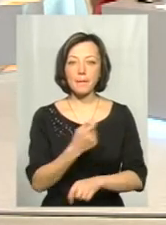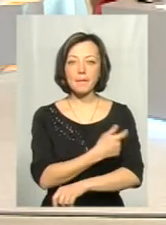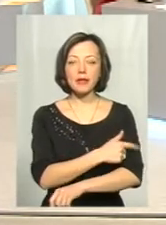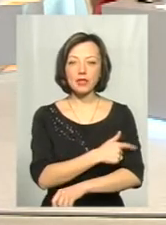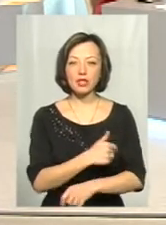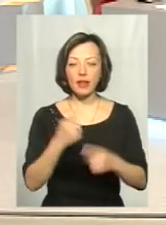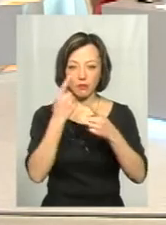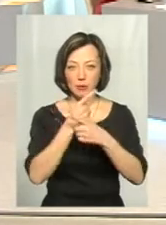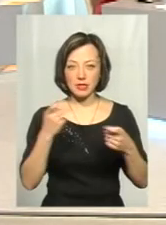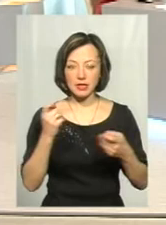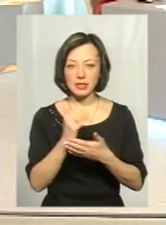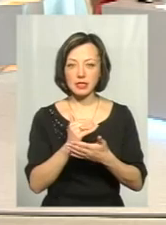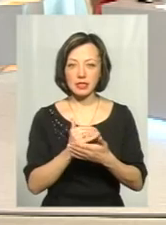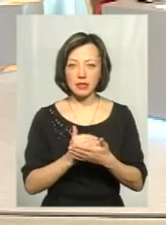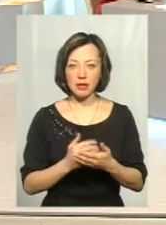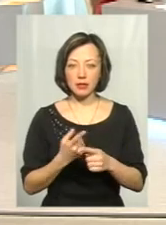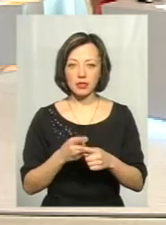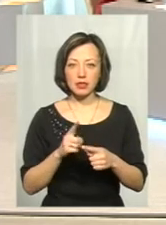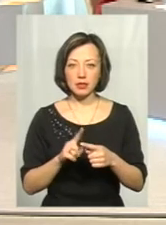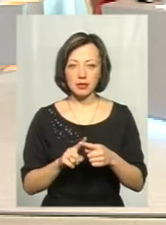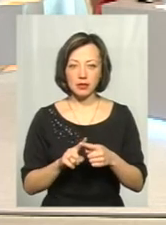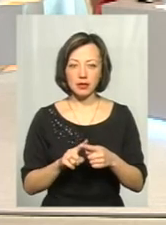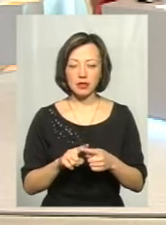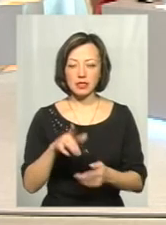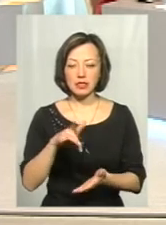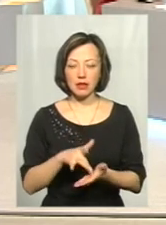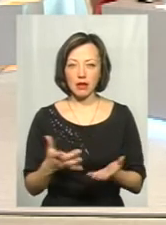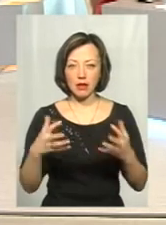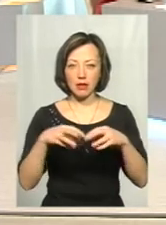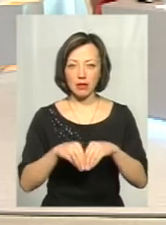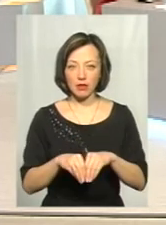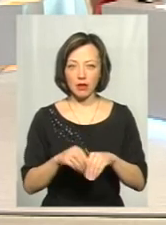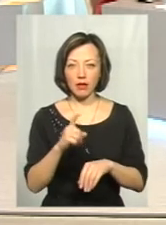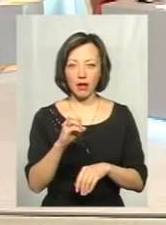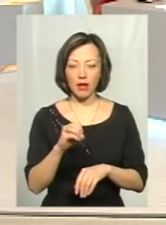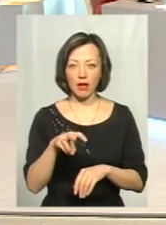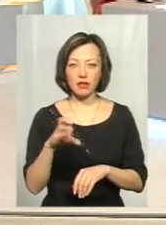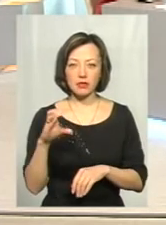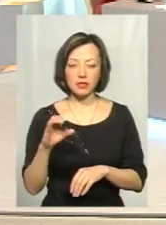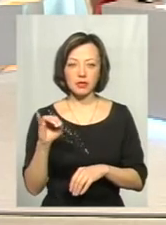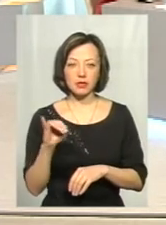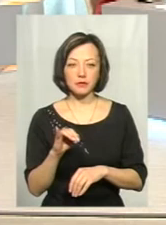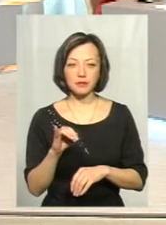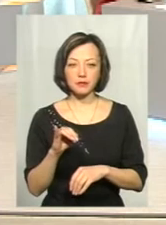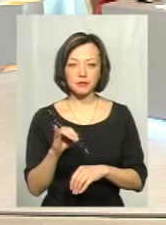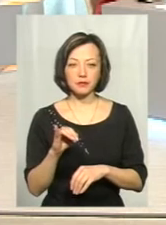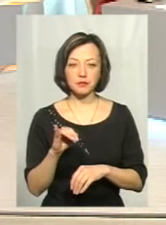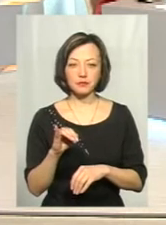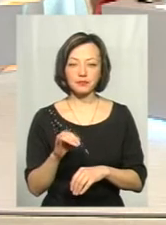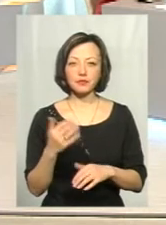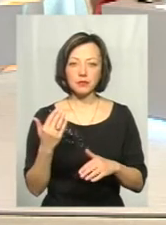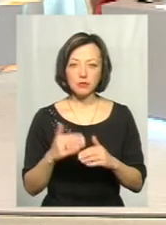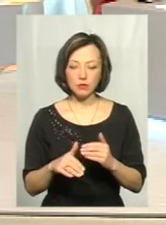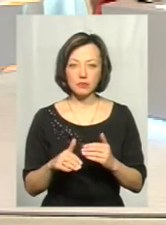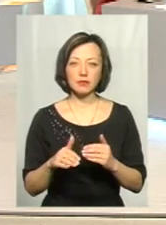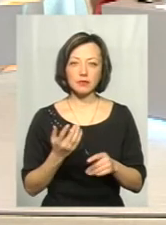будуть провайдерами оцієї інформації медичної в центральний компонент eHealth. Ну, тобто,